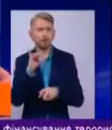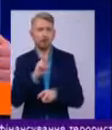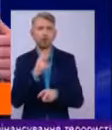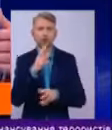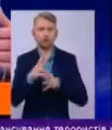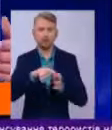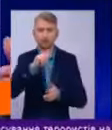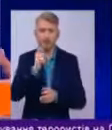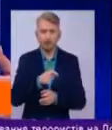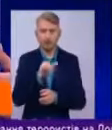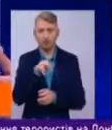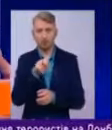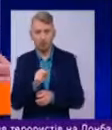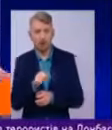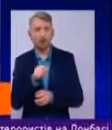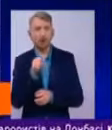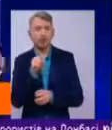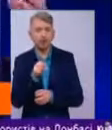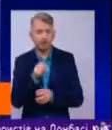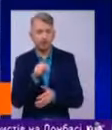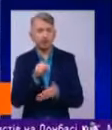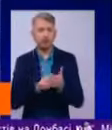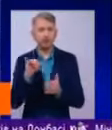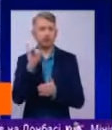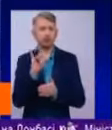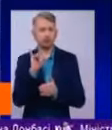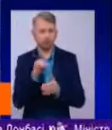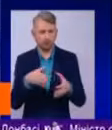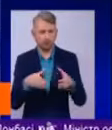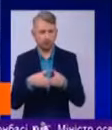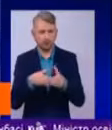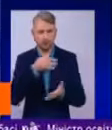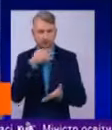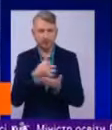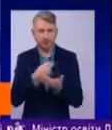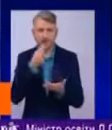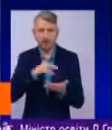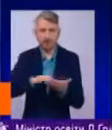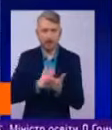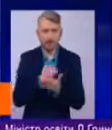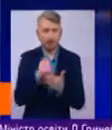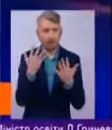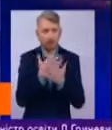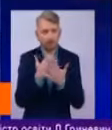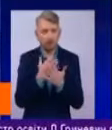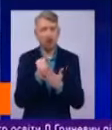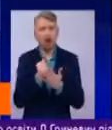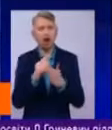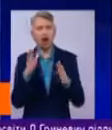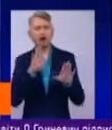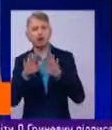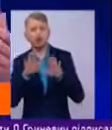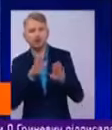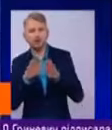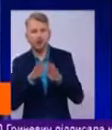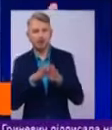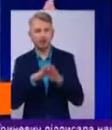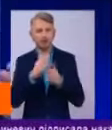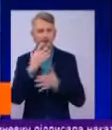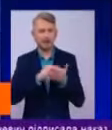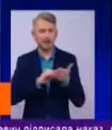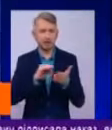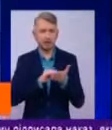поділяє від історичного цеху відповідальність за якість цього фільму. Режисер і сценаріст Крутєв